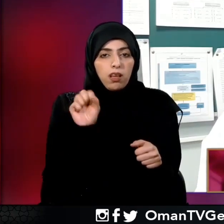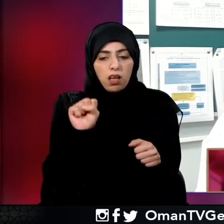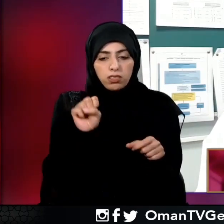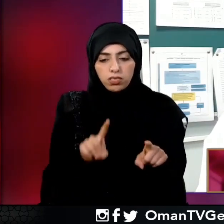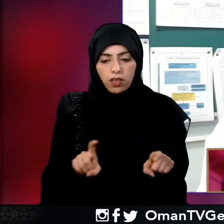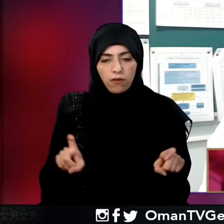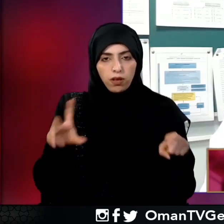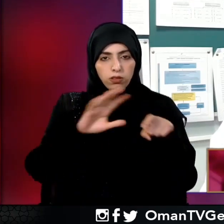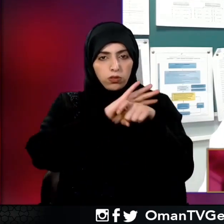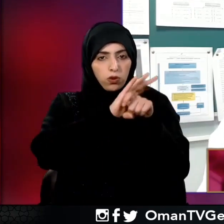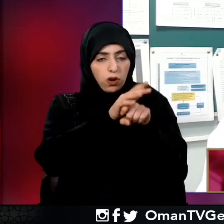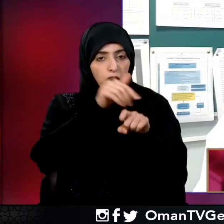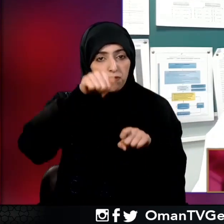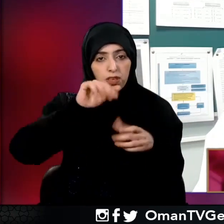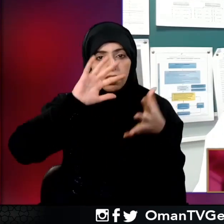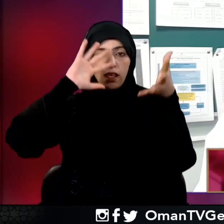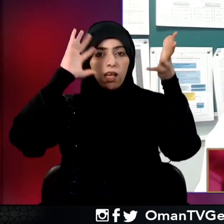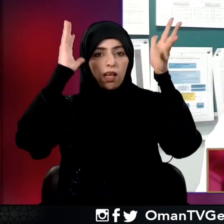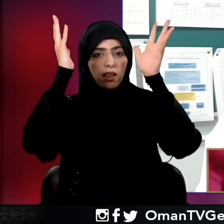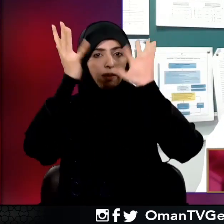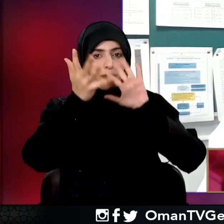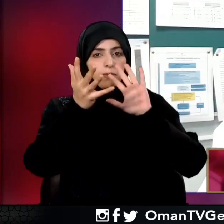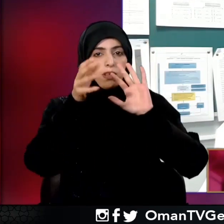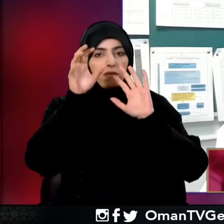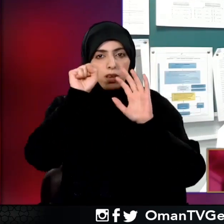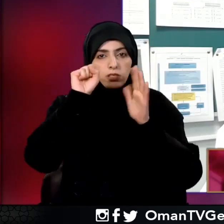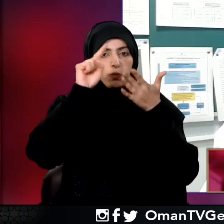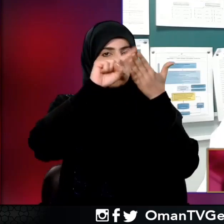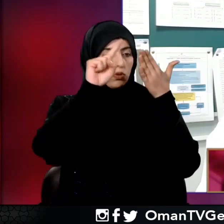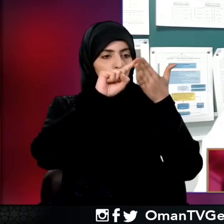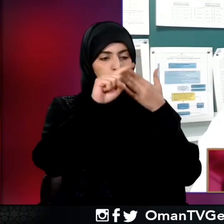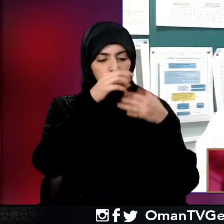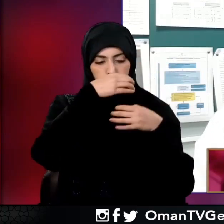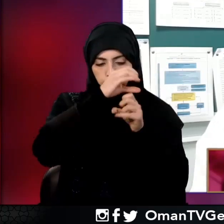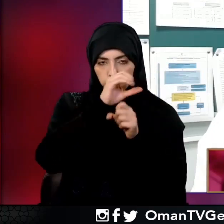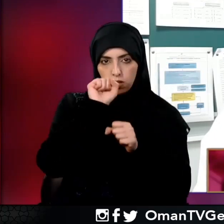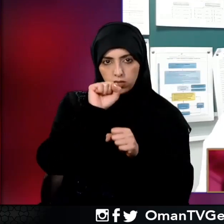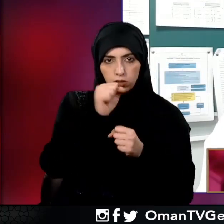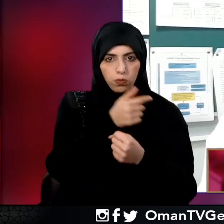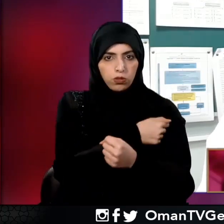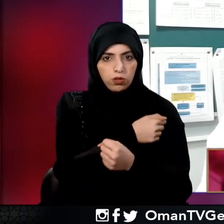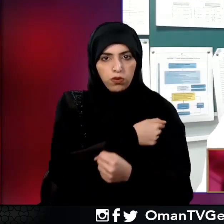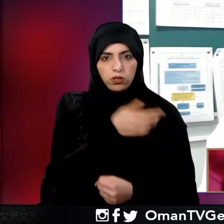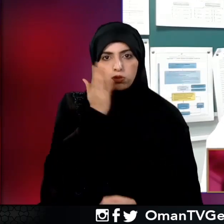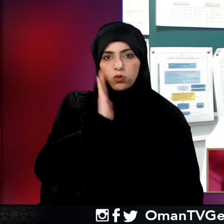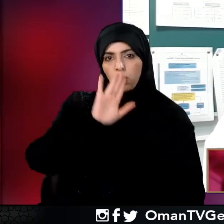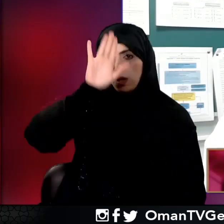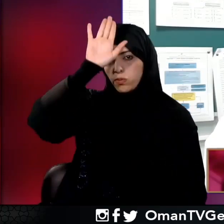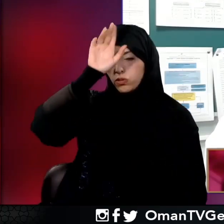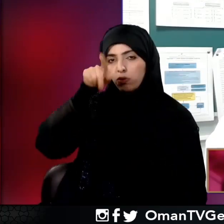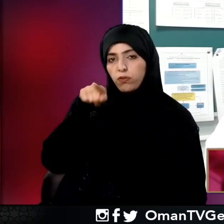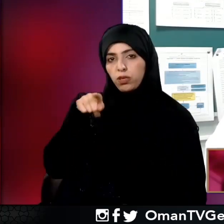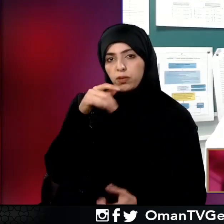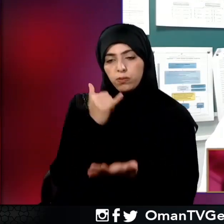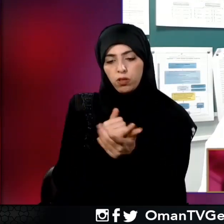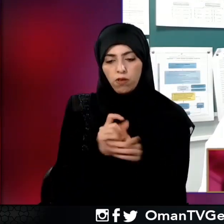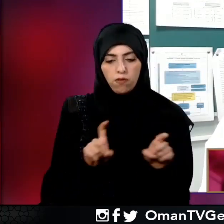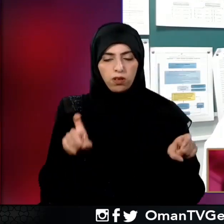هذا الوباء في العالم تمت إجراءات متبعة في مستشفى السلطان قابوس بصلالة في مواجهة فيروس كوفيد